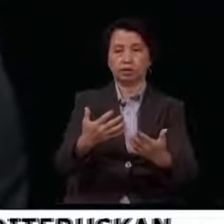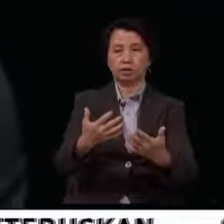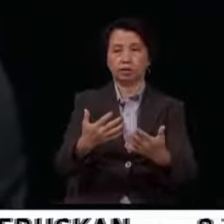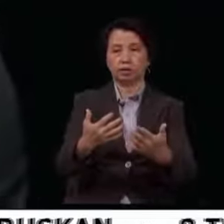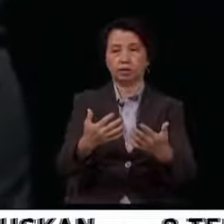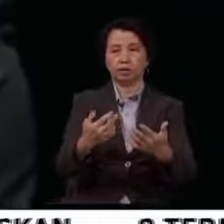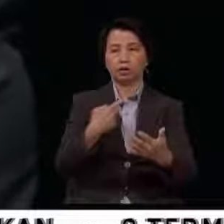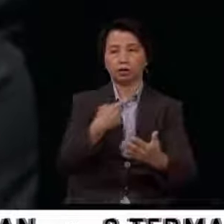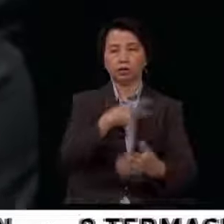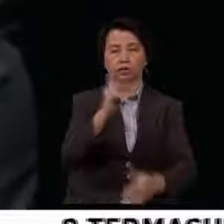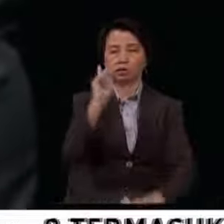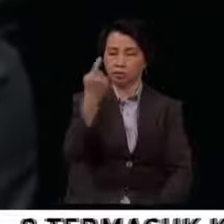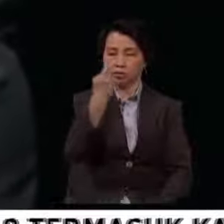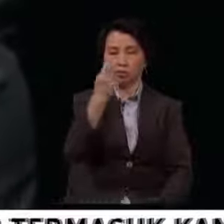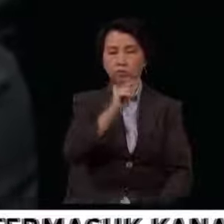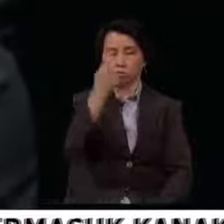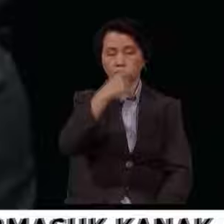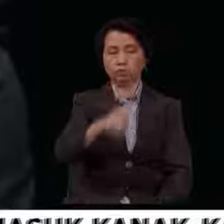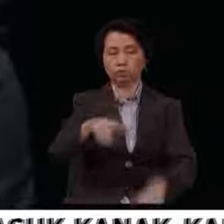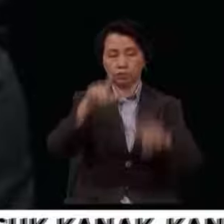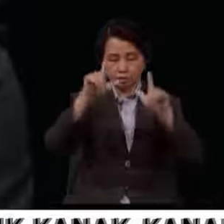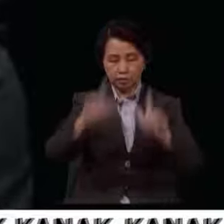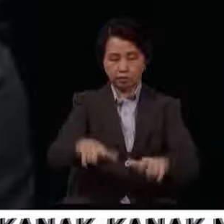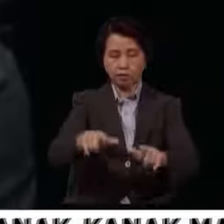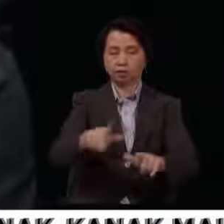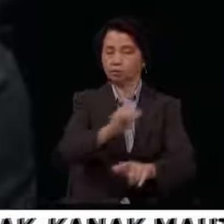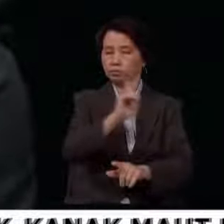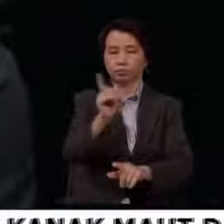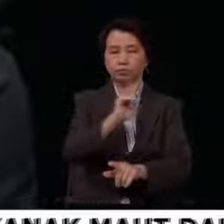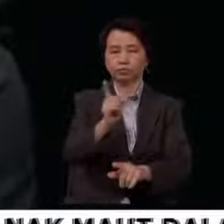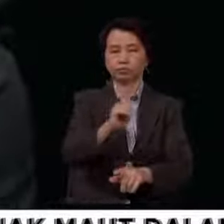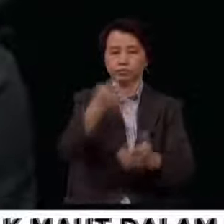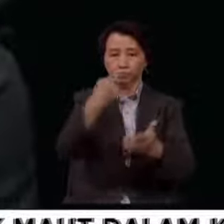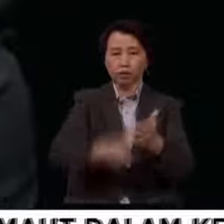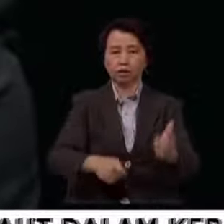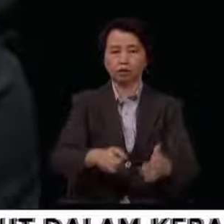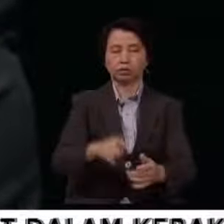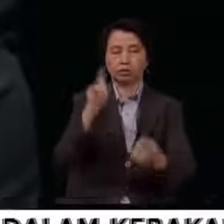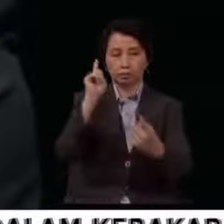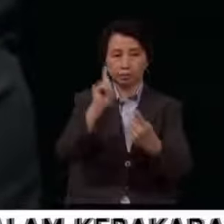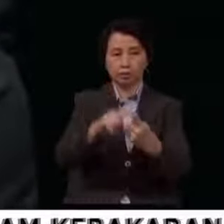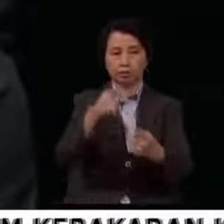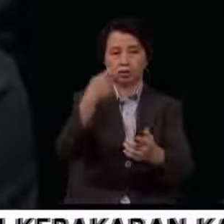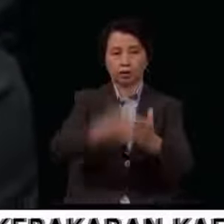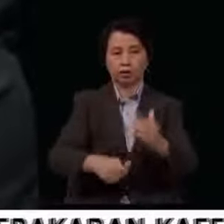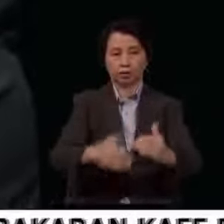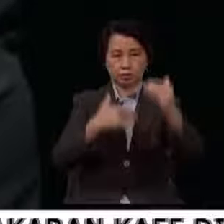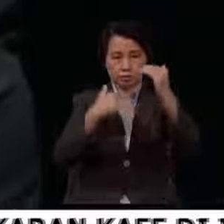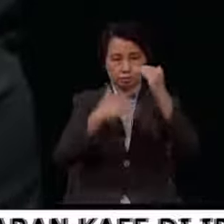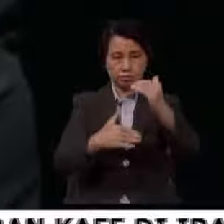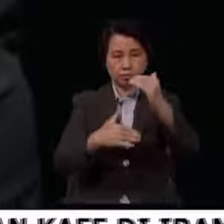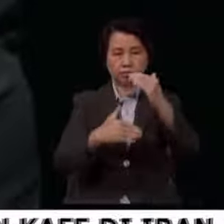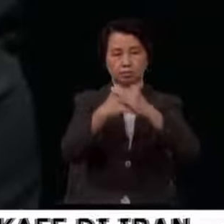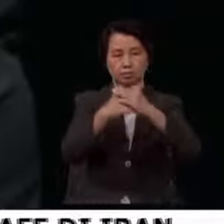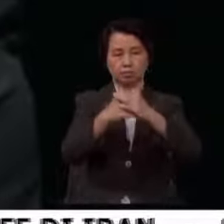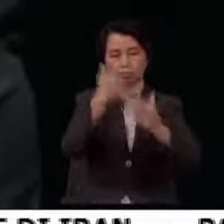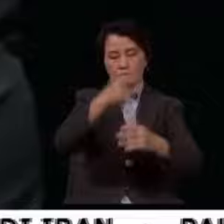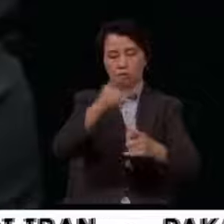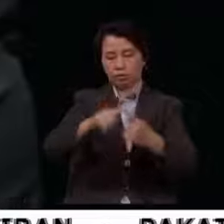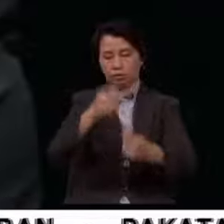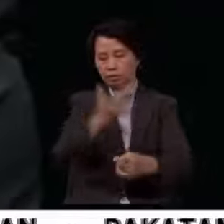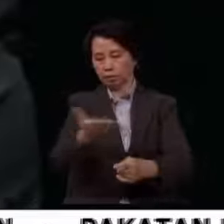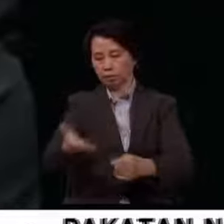berapa lima urus berbincang konsultasi dengan Regency dan pihak lain naik